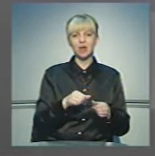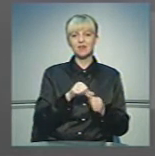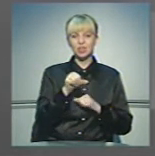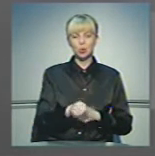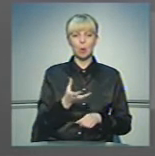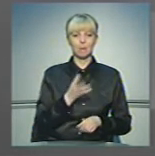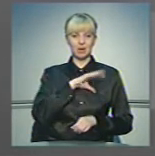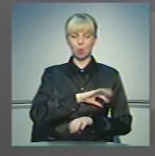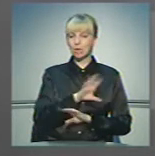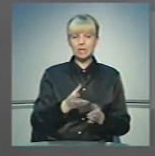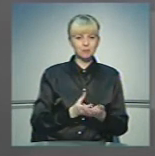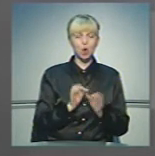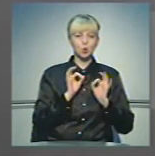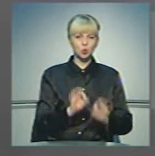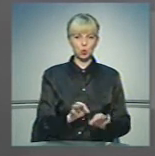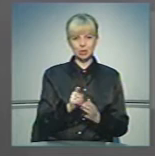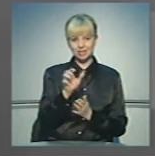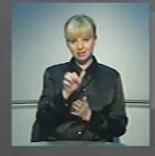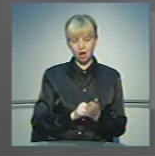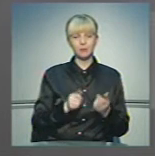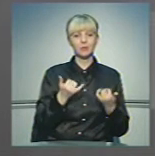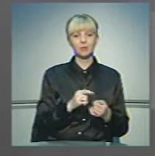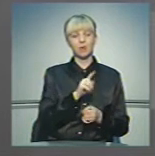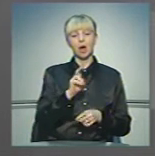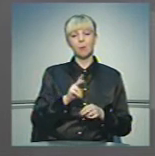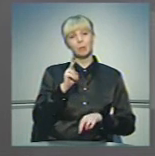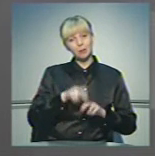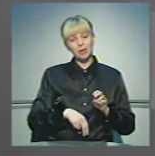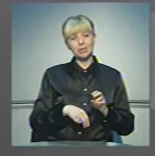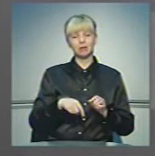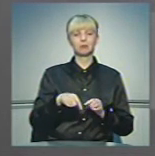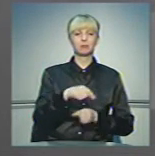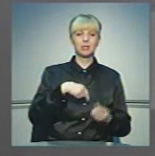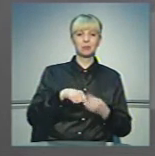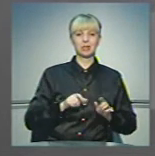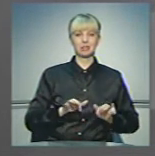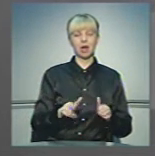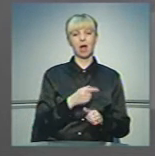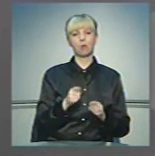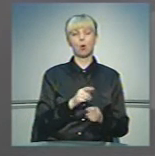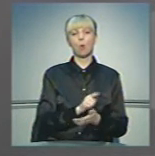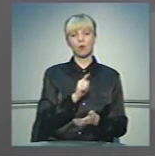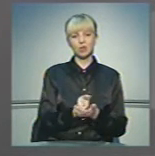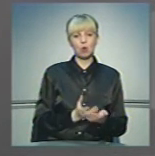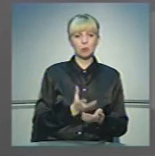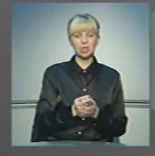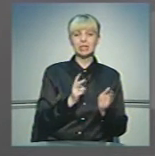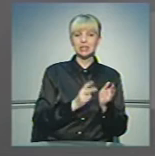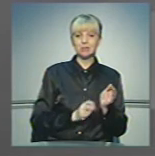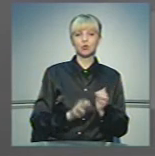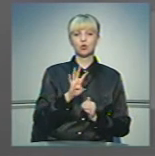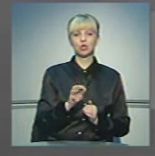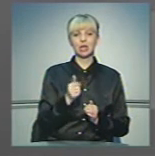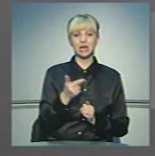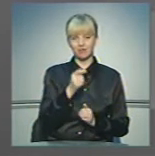відсутність прибутку не сплачували жодних стягнень. Тепер вони або припинять підприємницьку діяльність, або обов'язково платитимуть 704